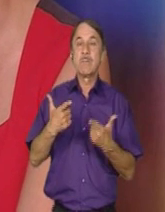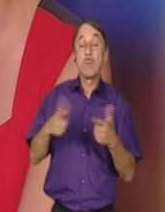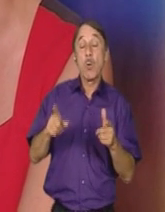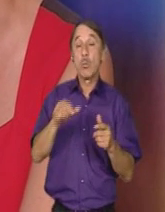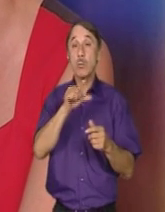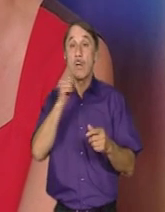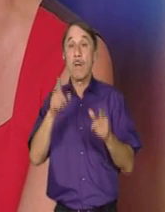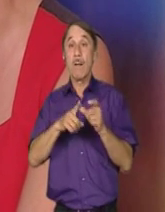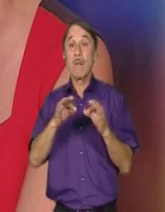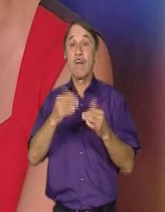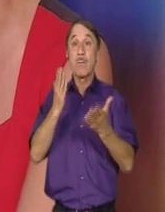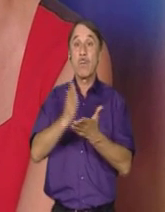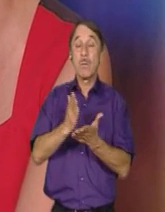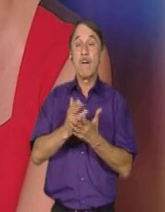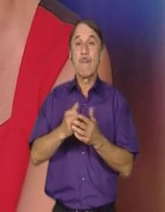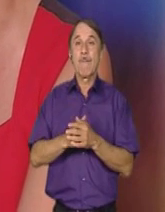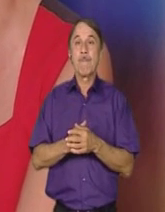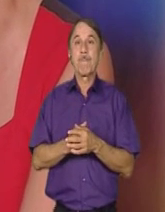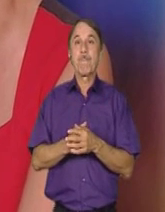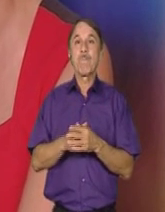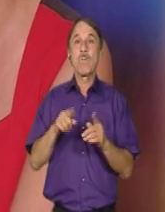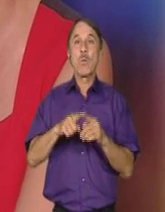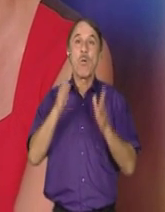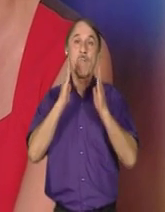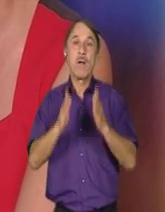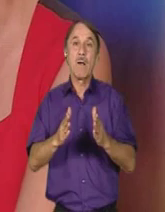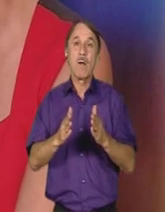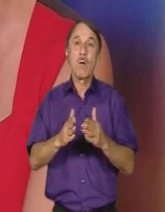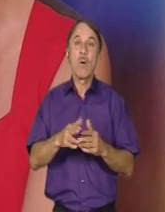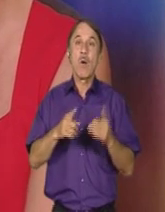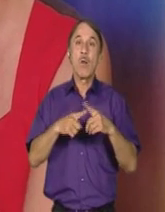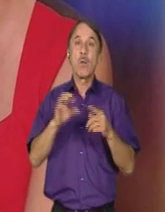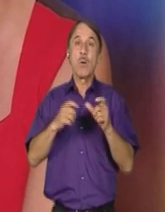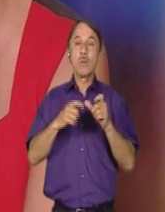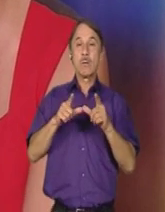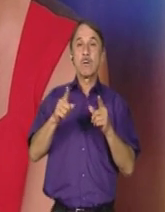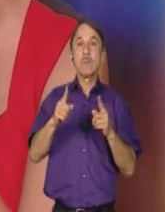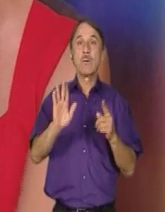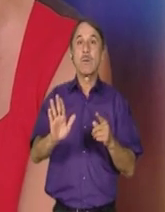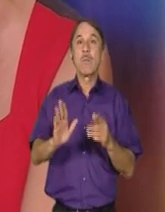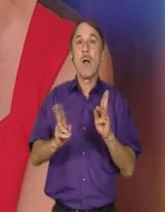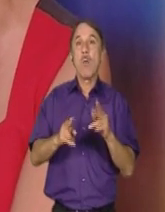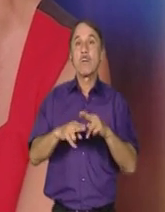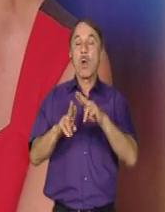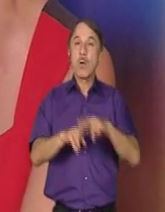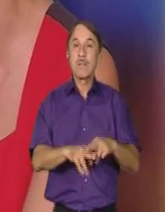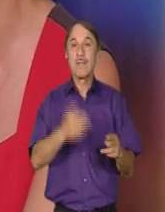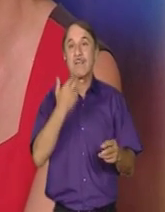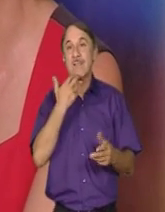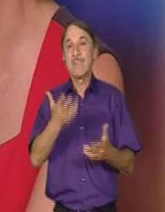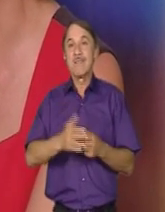možda će ljudi ipak otići negde da letuju, bez obzira na to što... Preporuku da